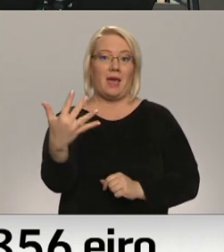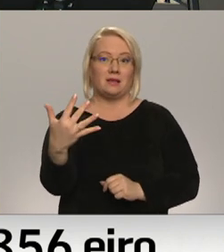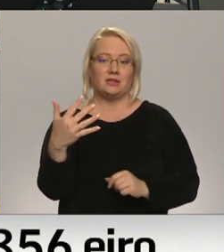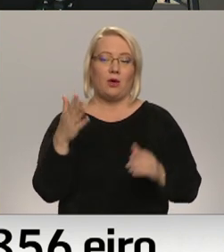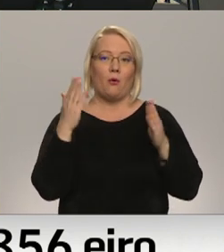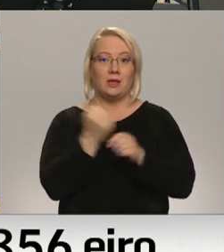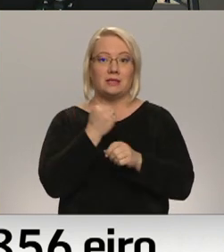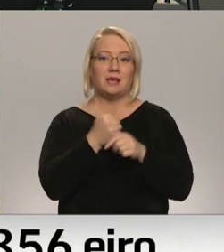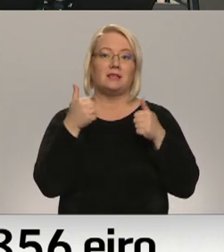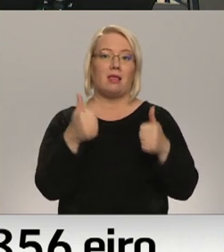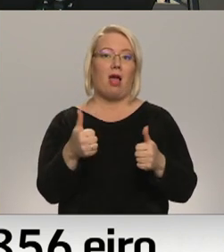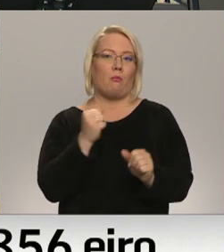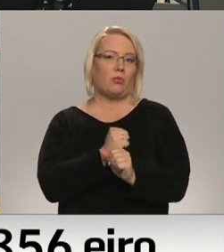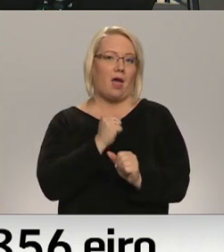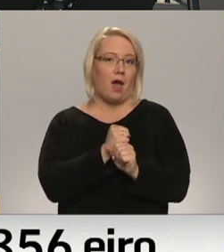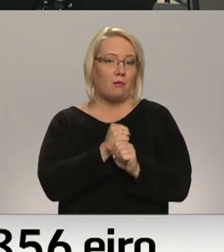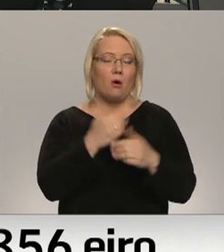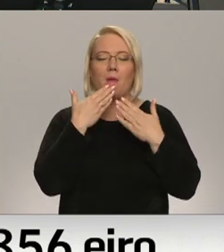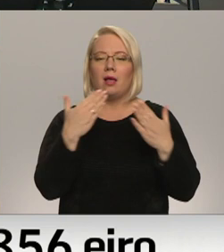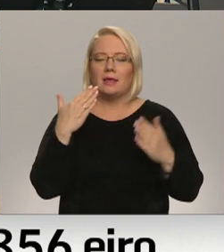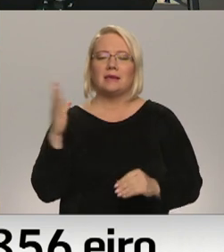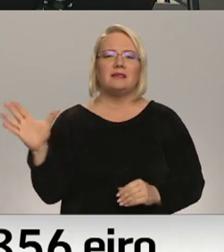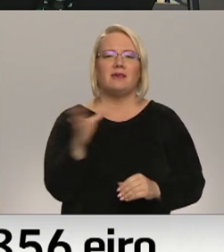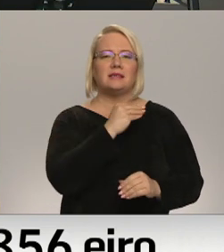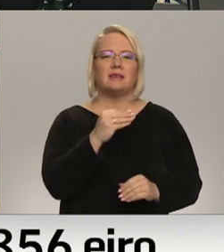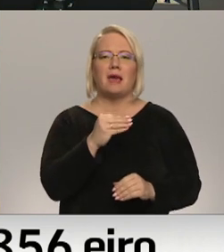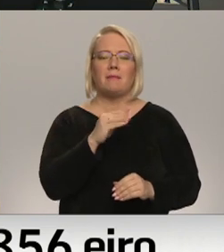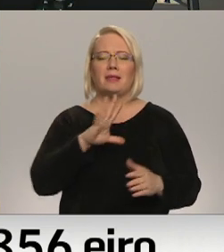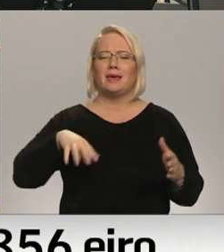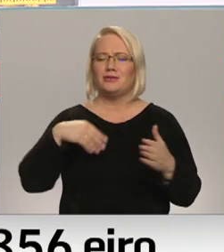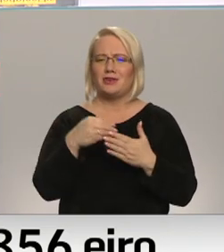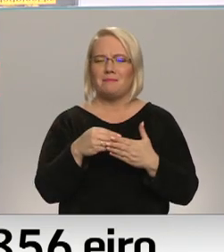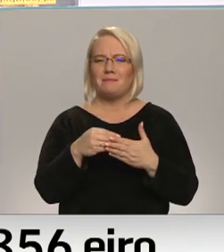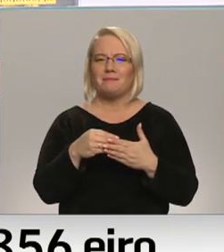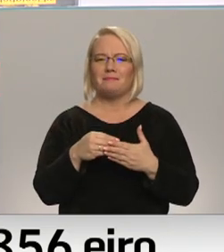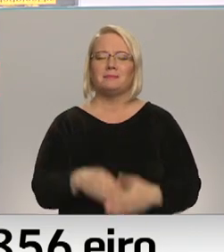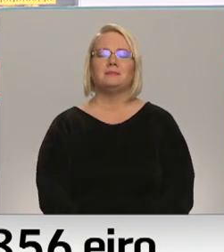darbu. Paldies! Paldies visiem līdz šim. Mēs turpinām tālāk. Sandra, vārds tev!